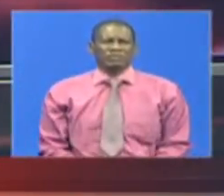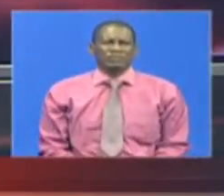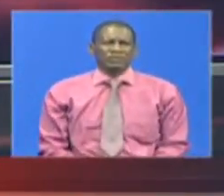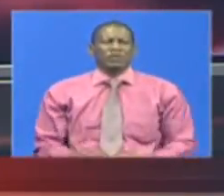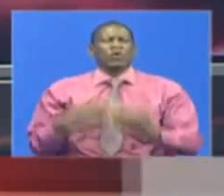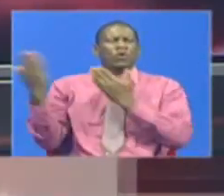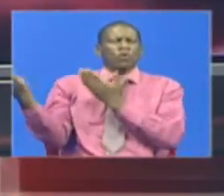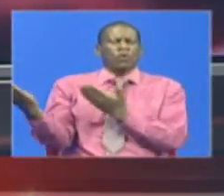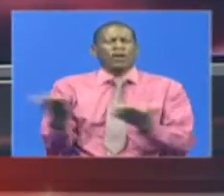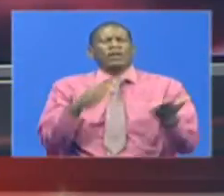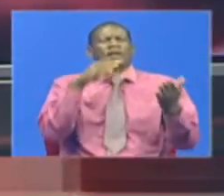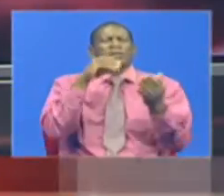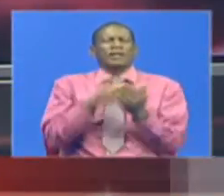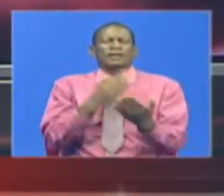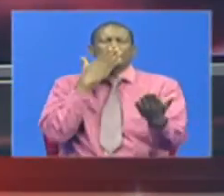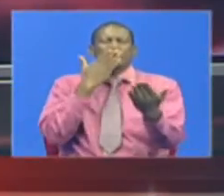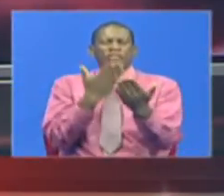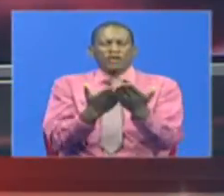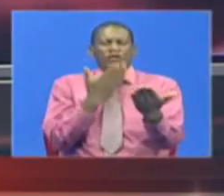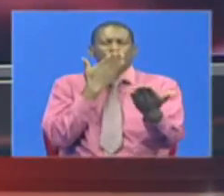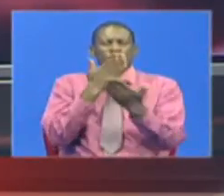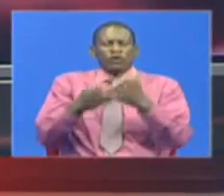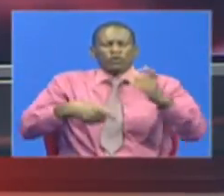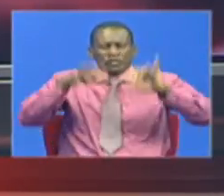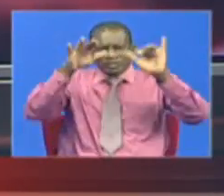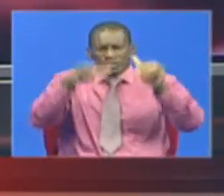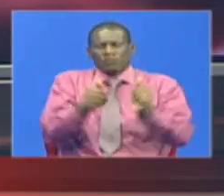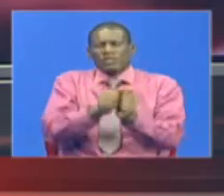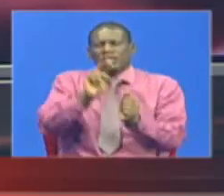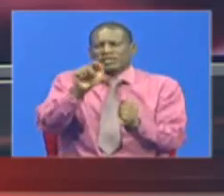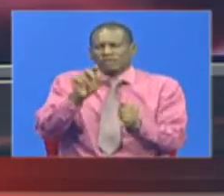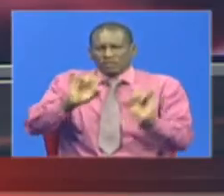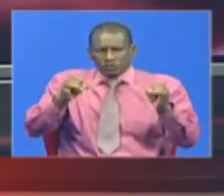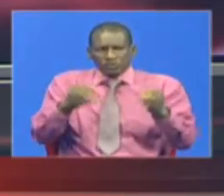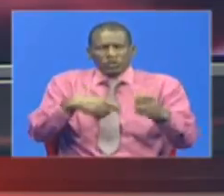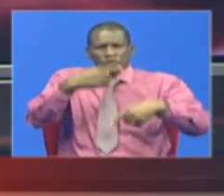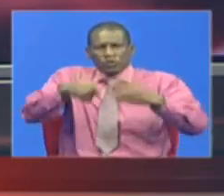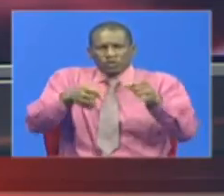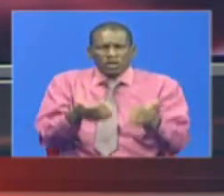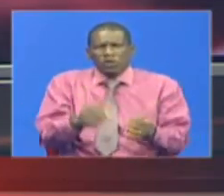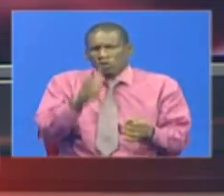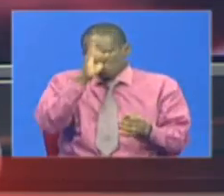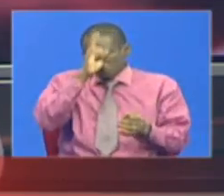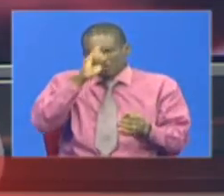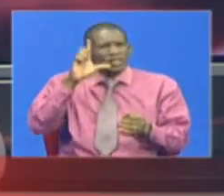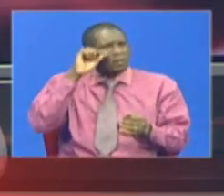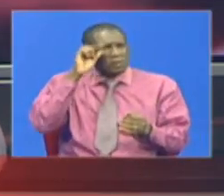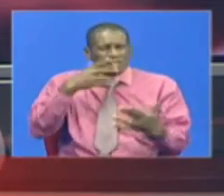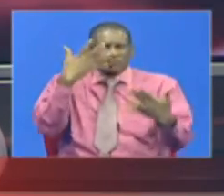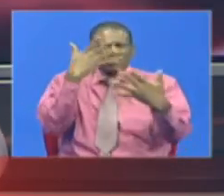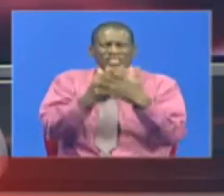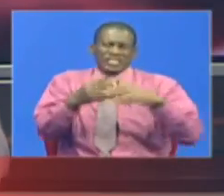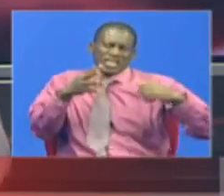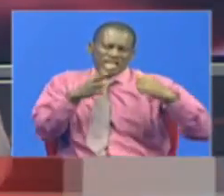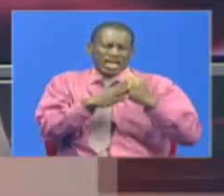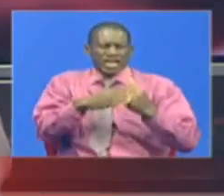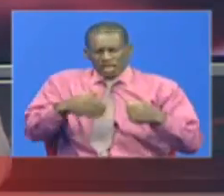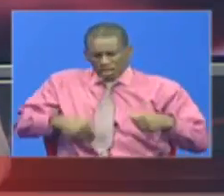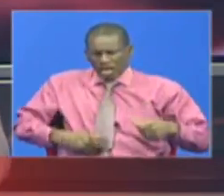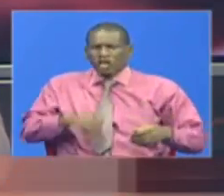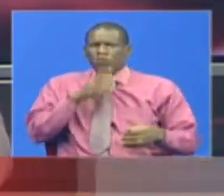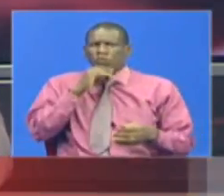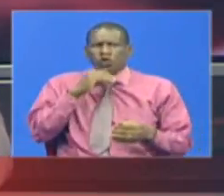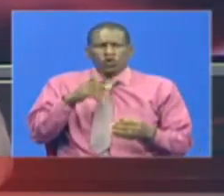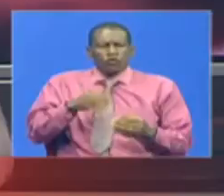Karibu tena mtazamaji na shukrani kwa kuendelea kutazama NTV jioni. Tunaendelea kusonga mbele na polisi huko Mombasa wamewakamata vijana 9 kwa madai ya kuhusika